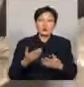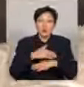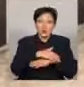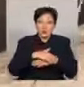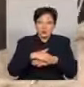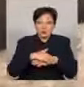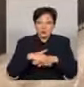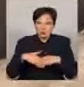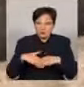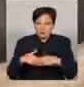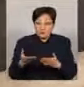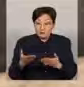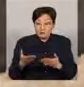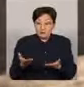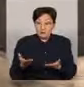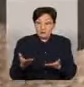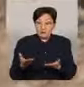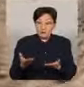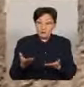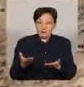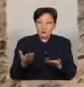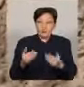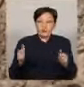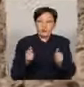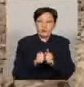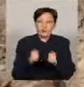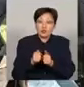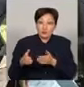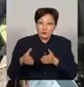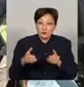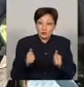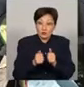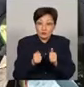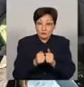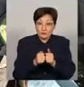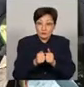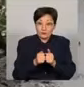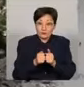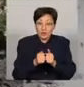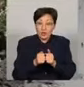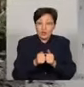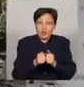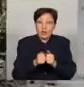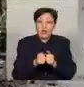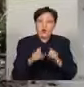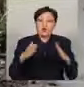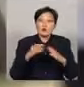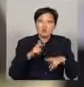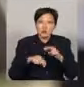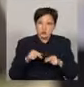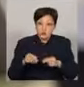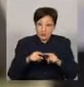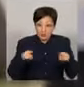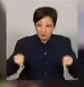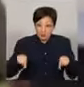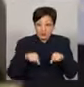өтесіз. Келдік. Мына көршінің жолы демес қой, көршінің бұл кәдімгі территориясы өзім үй салып атқан есігін алды.